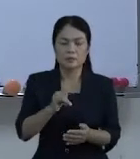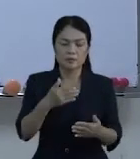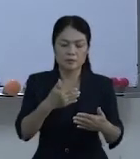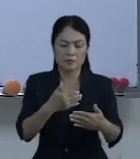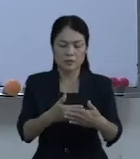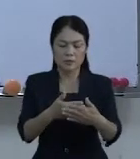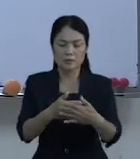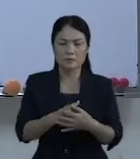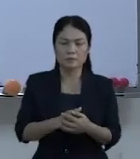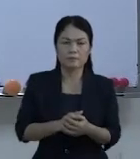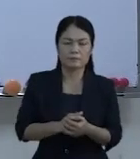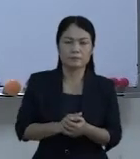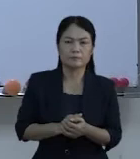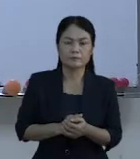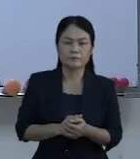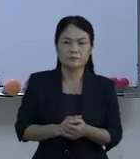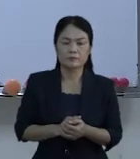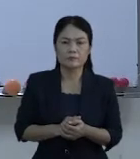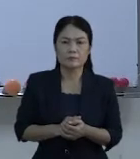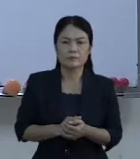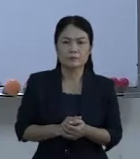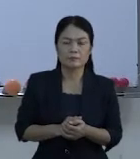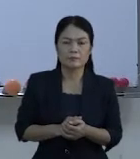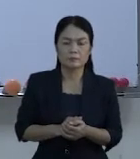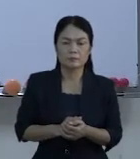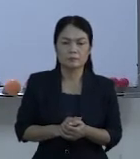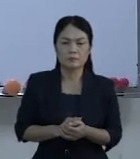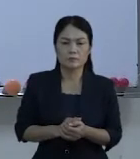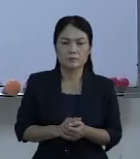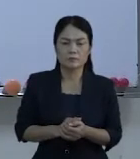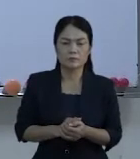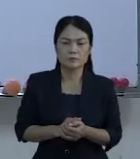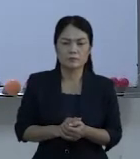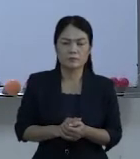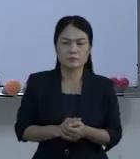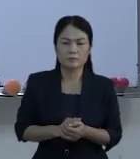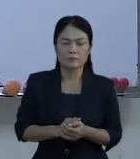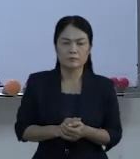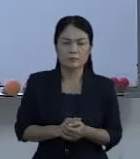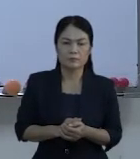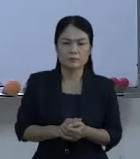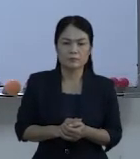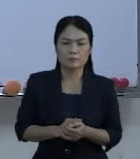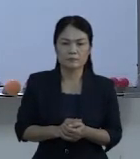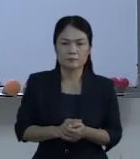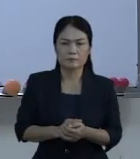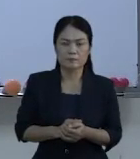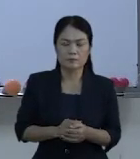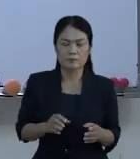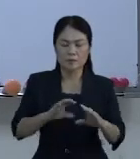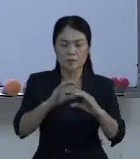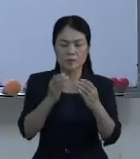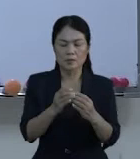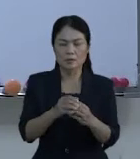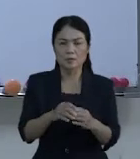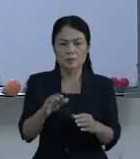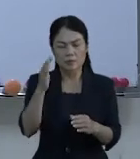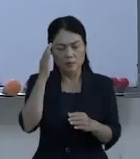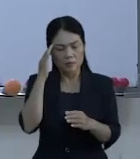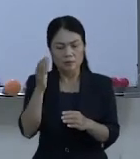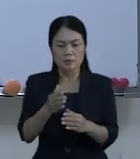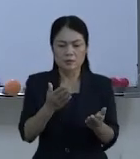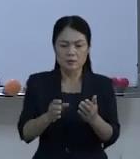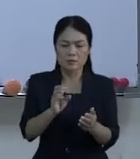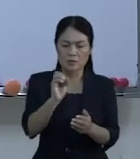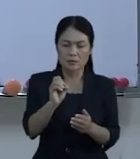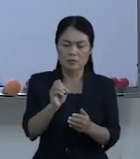chẳng ạ bờ viên là chết hàng này chiến hàng nòng chống ạ chống bà dương ban viên thạ tàu giá dược đang thà bà miền